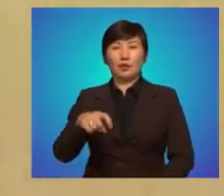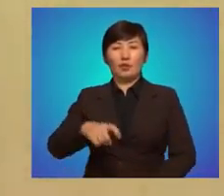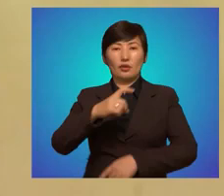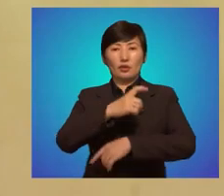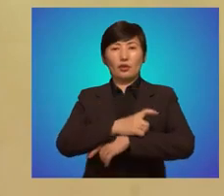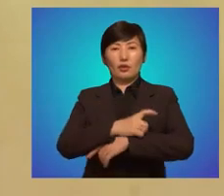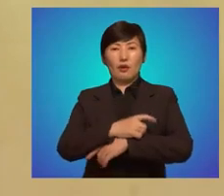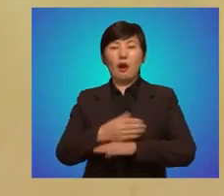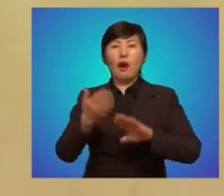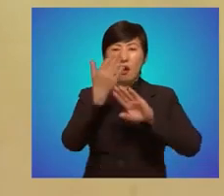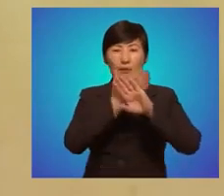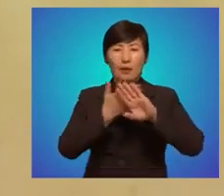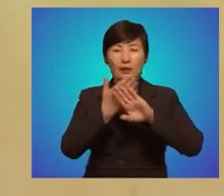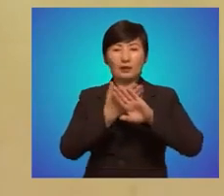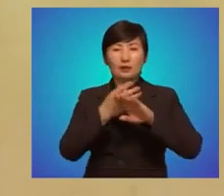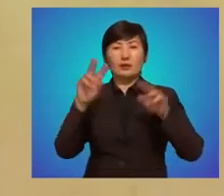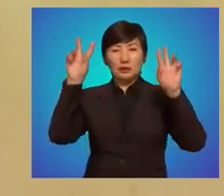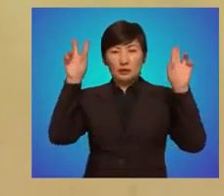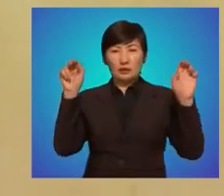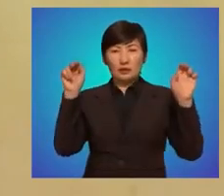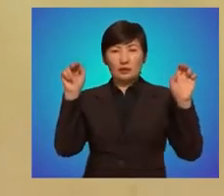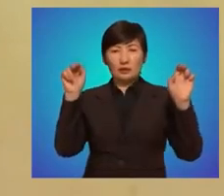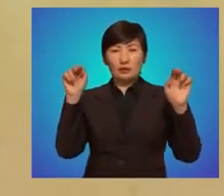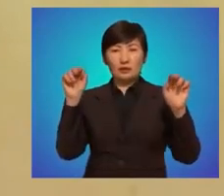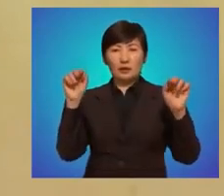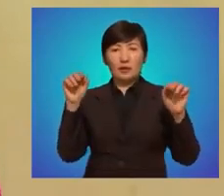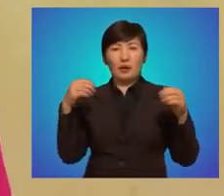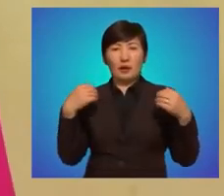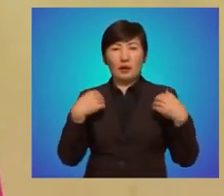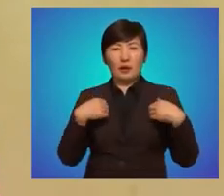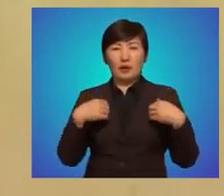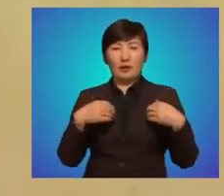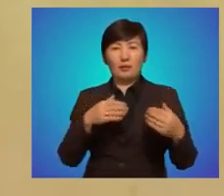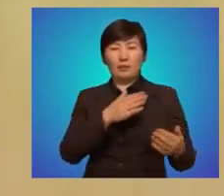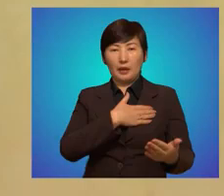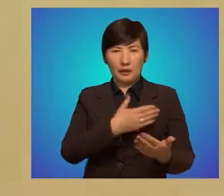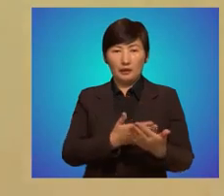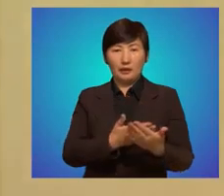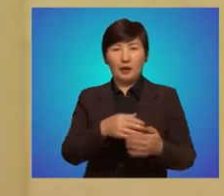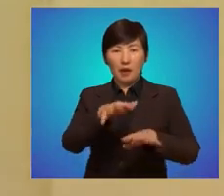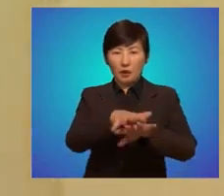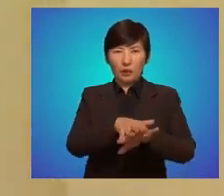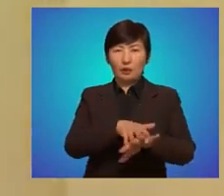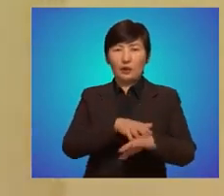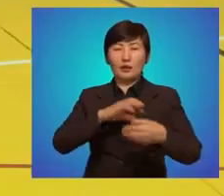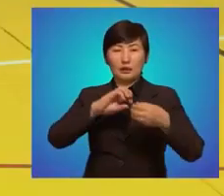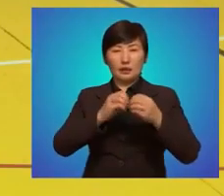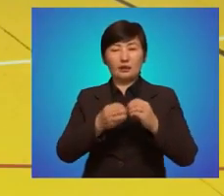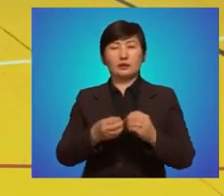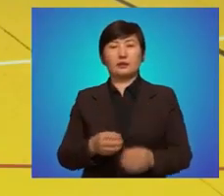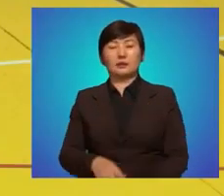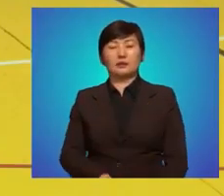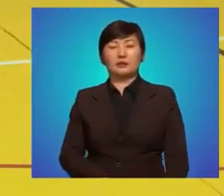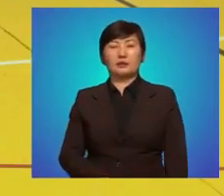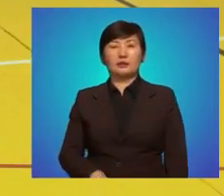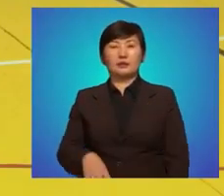маань хаалт гэсэн хичээл байгаа. Бүгдээрээ дасгалуудаа эхнээс нь дахиад нэг удаанаар давтаж хийж гүйцэтгэе.